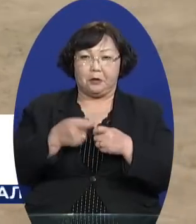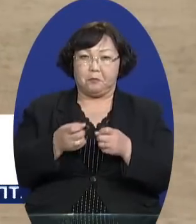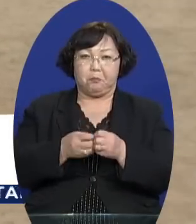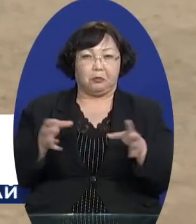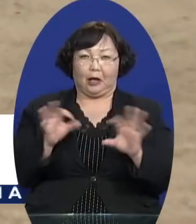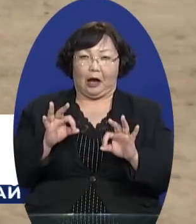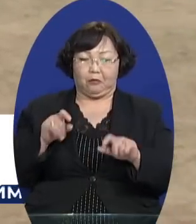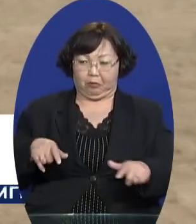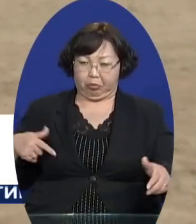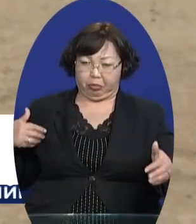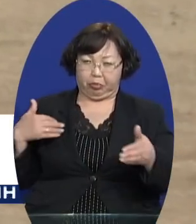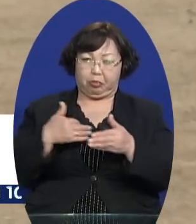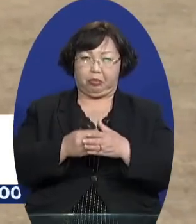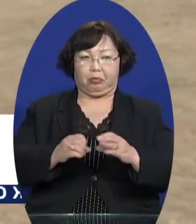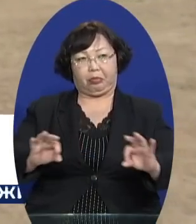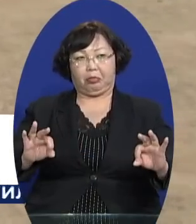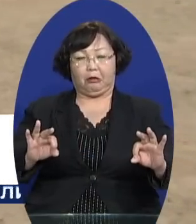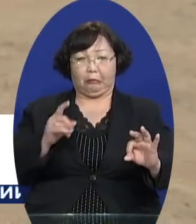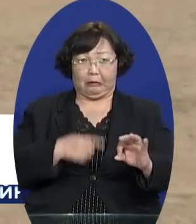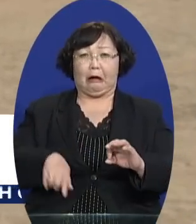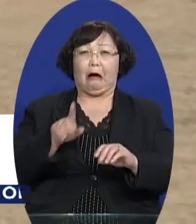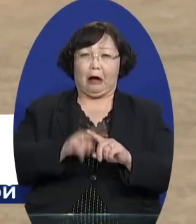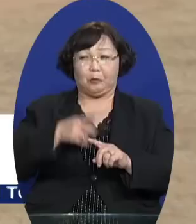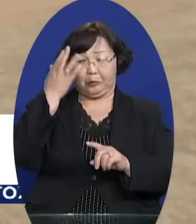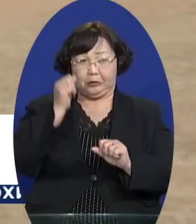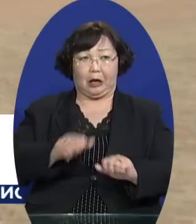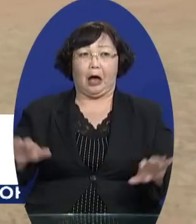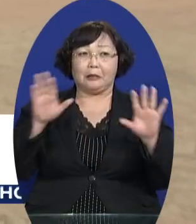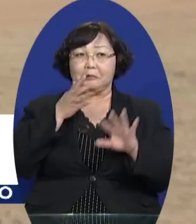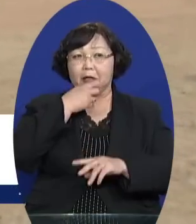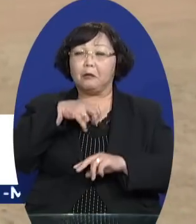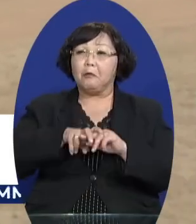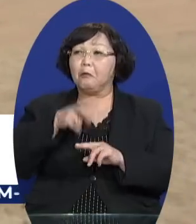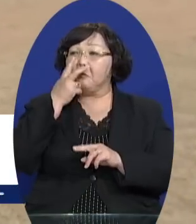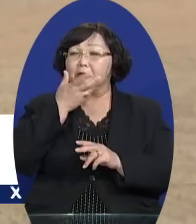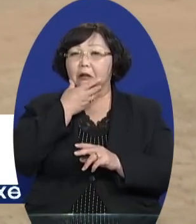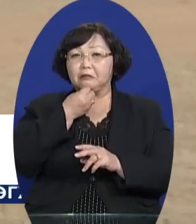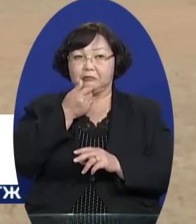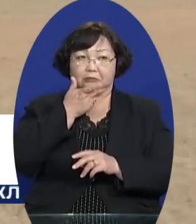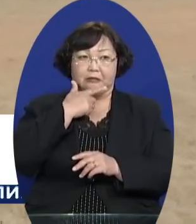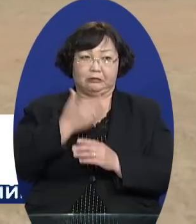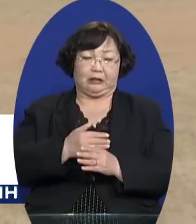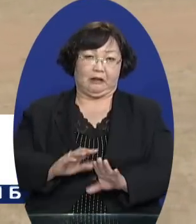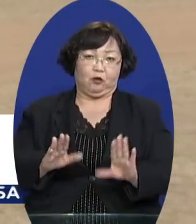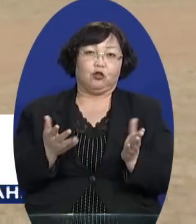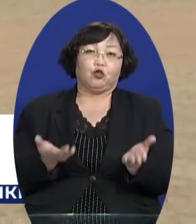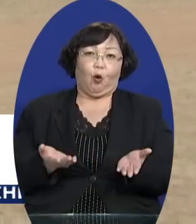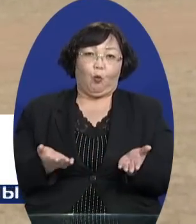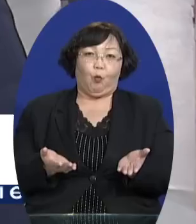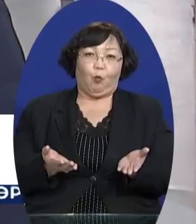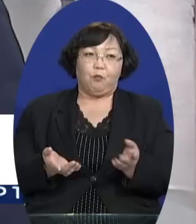олон хүй мандлын дэвжээ зорж очиод тоосон даруулж тухтай сууга төрөө морио харах боломжгүй хэвээр энэ тухай бид албаны их сурвалжаас